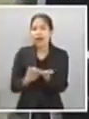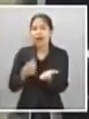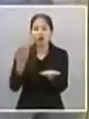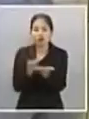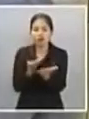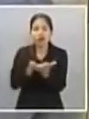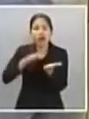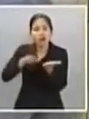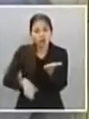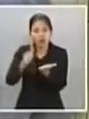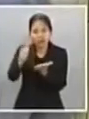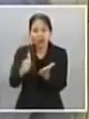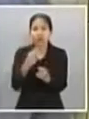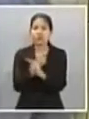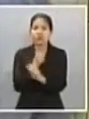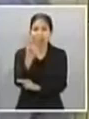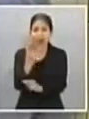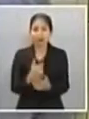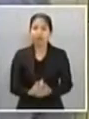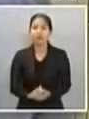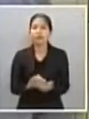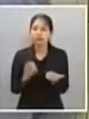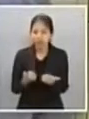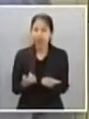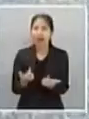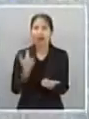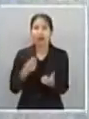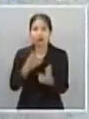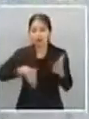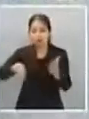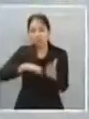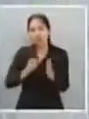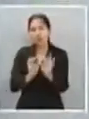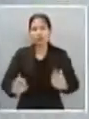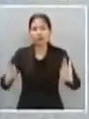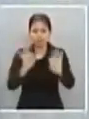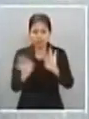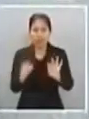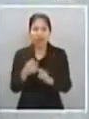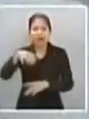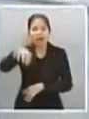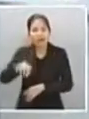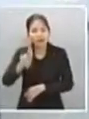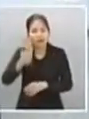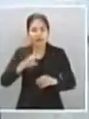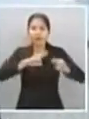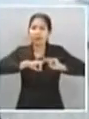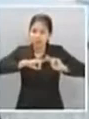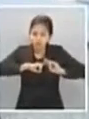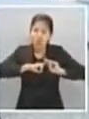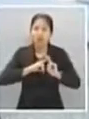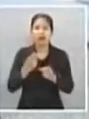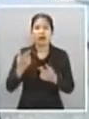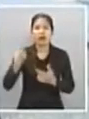ในบริษัทมากกว่า160นี่คือเป็นแรงจูงใจทั้งหมดเพื่อให้บริษัทเอกชนแล้วก็หน่วยงานภาครัฐจ้างผู้พิการให้เข้